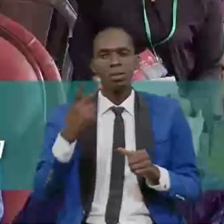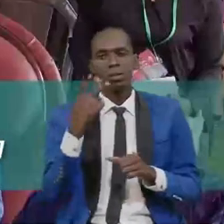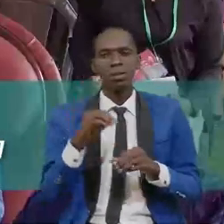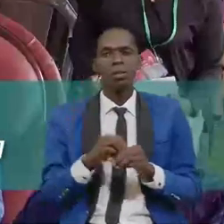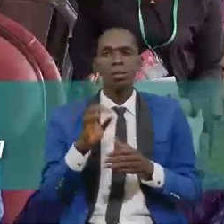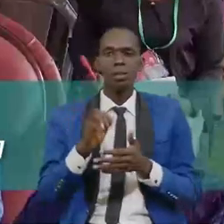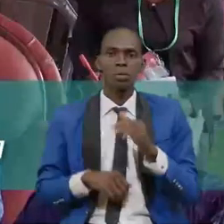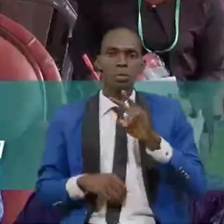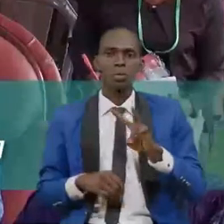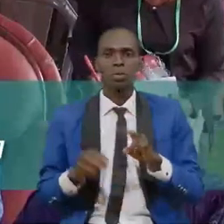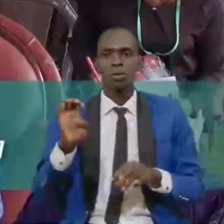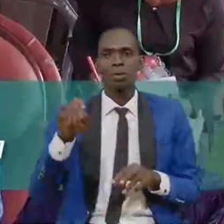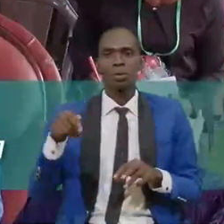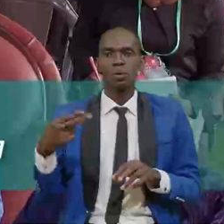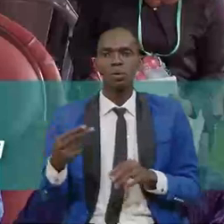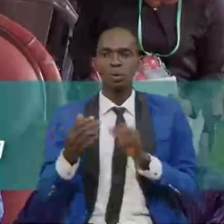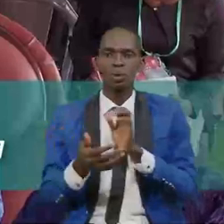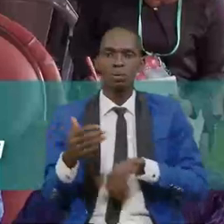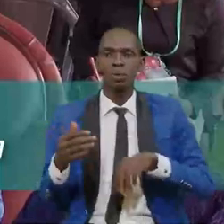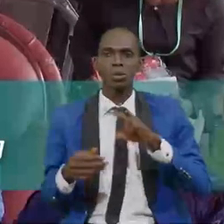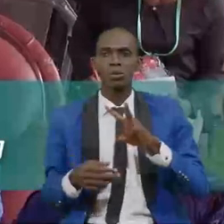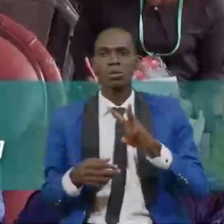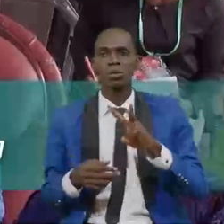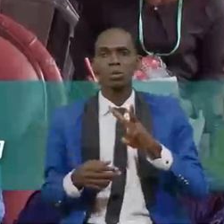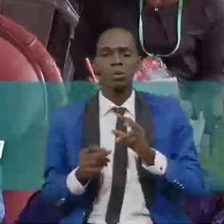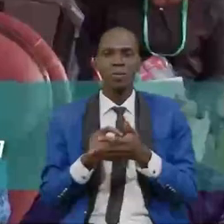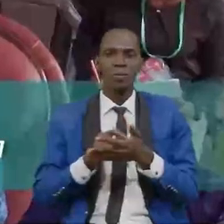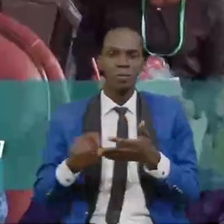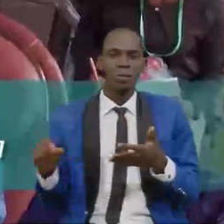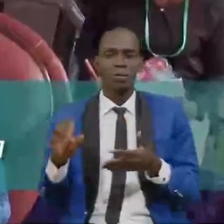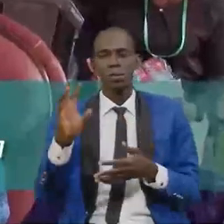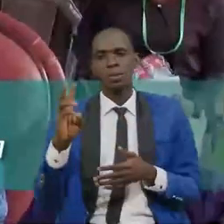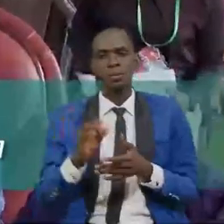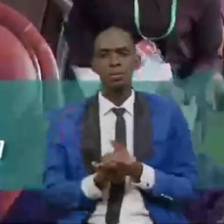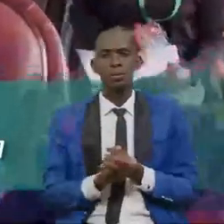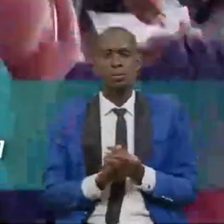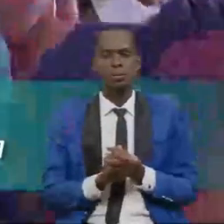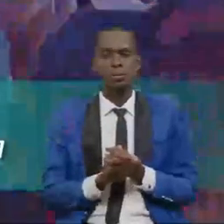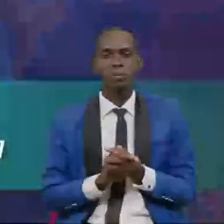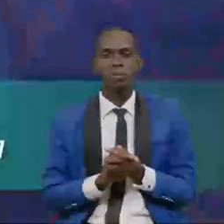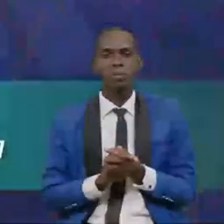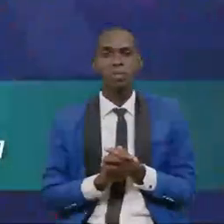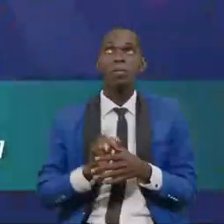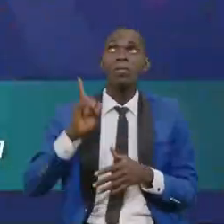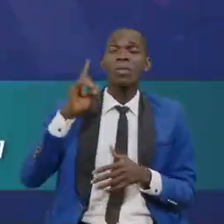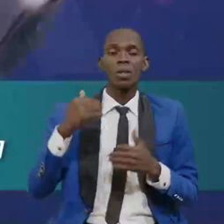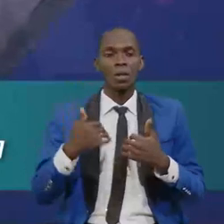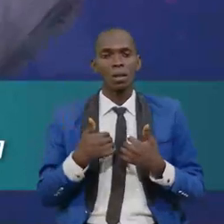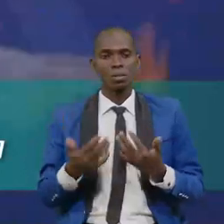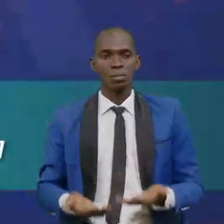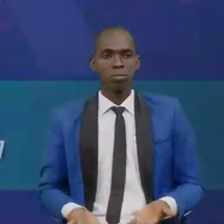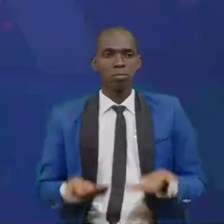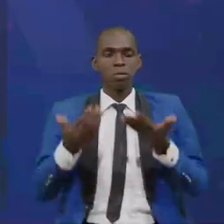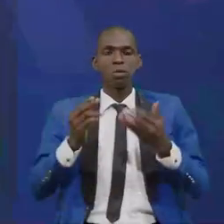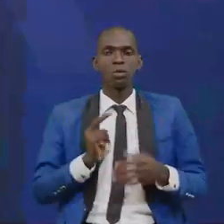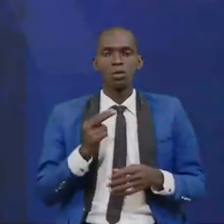2 d'Éphésiens, Éphésiens chapitre 2, verset 6. Il nous a ressuscités